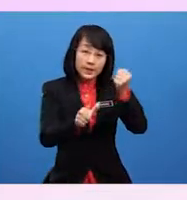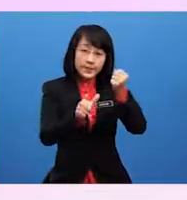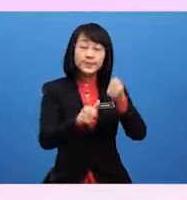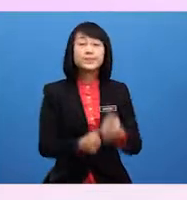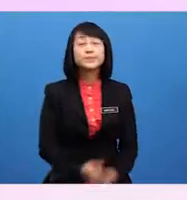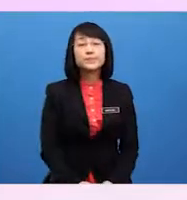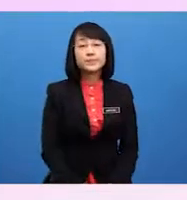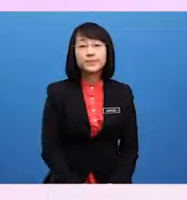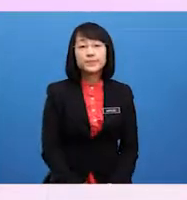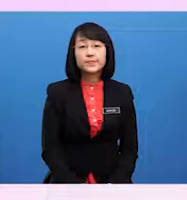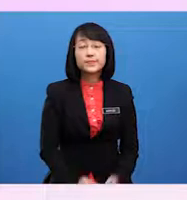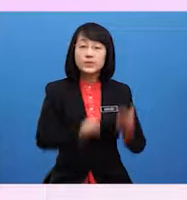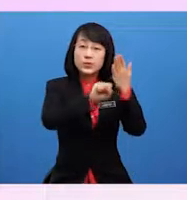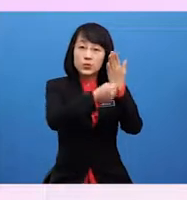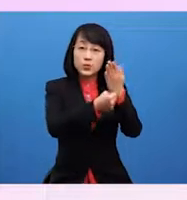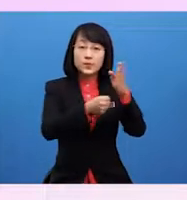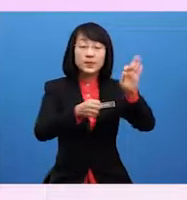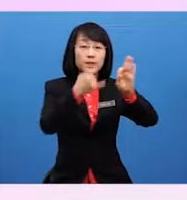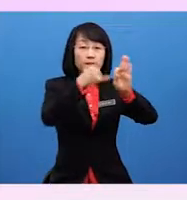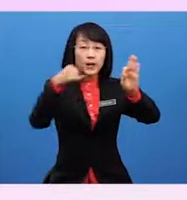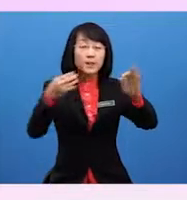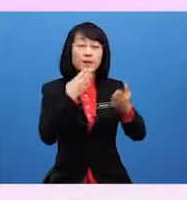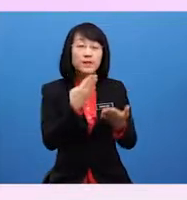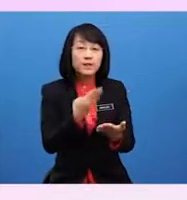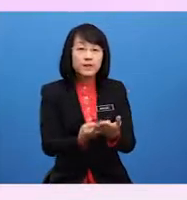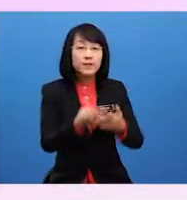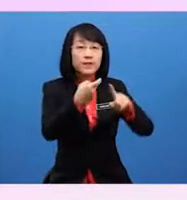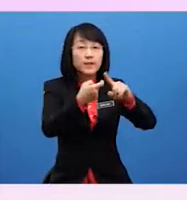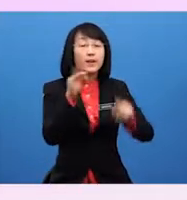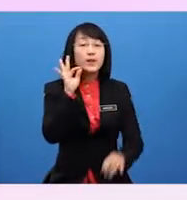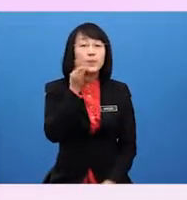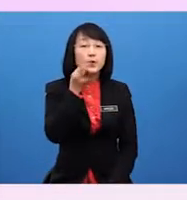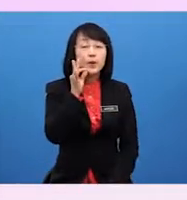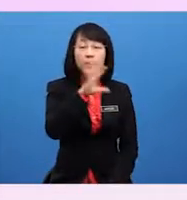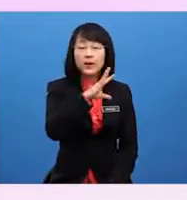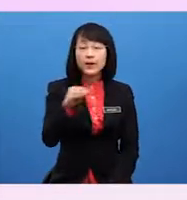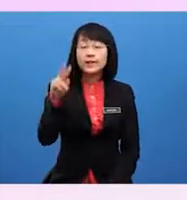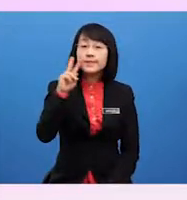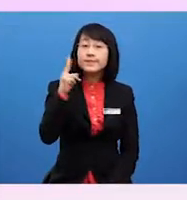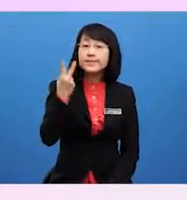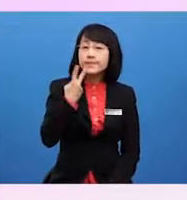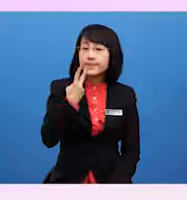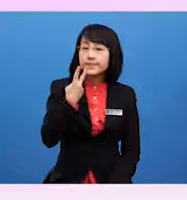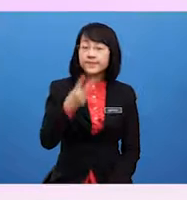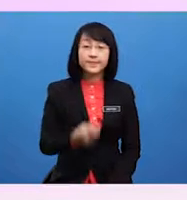Sumber pelawas yang paling baik ialah buah-buahan dan sayur-sayuran.